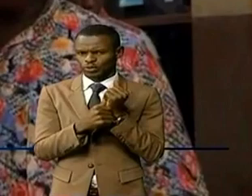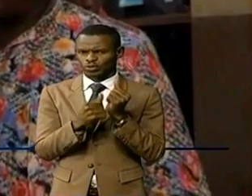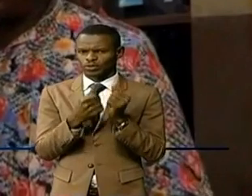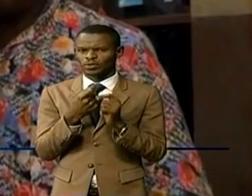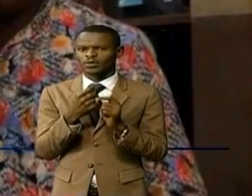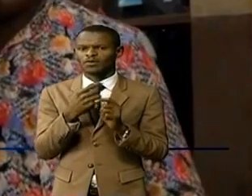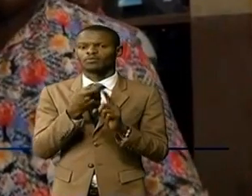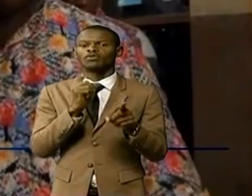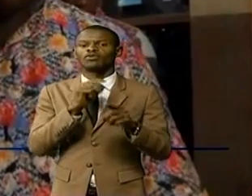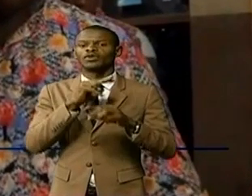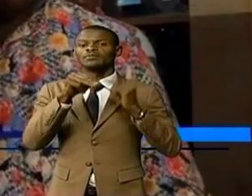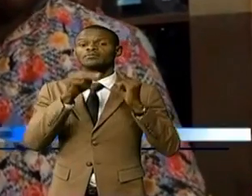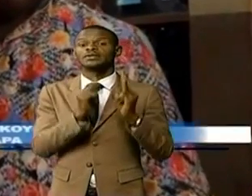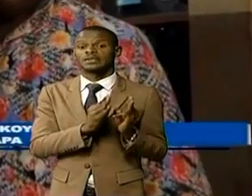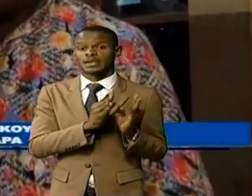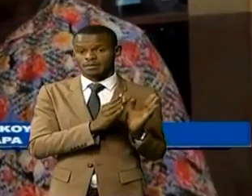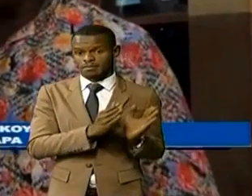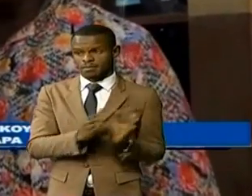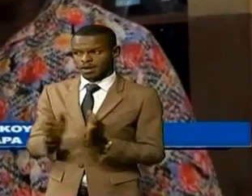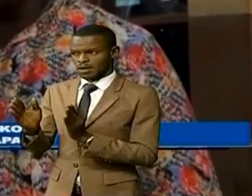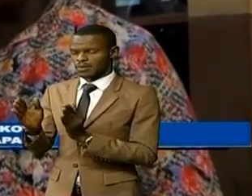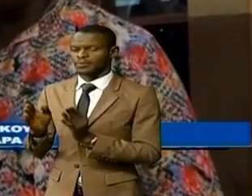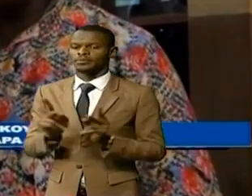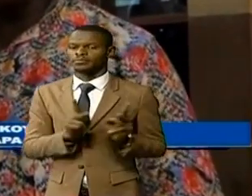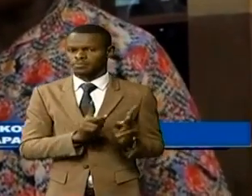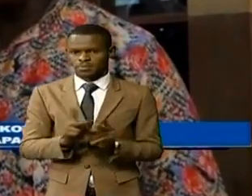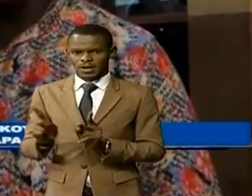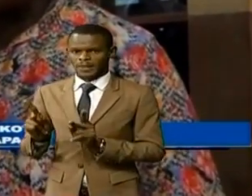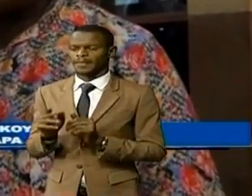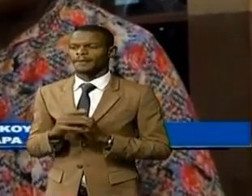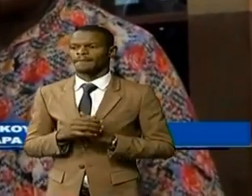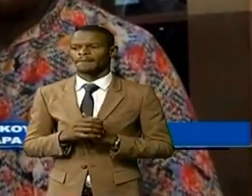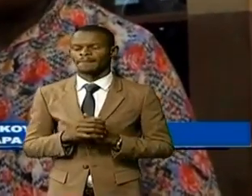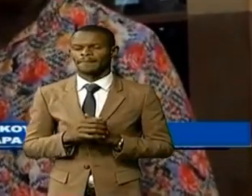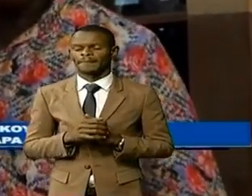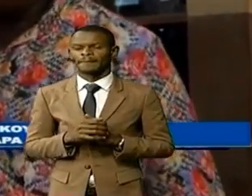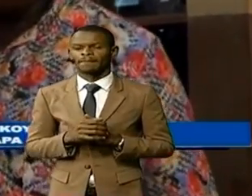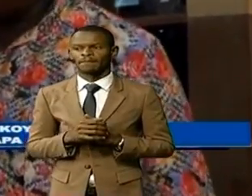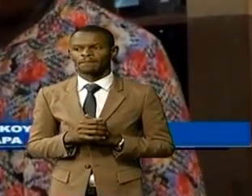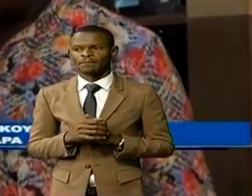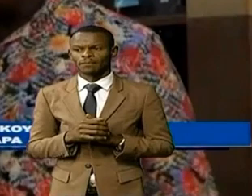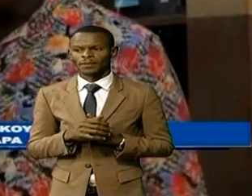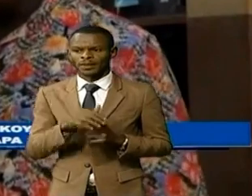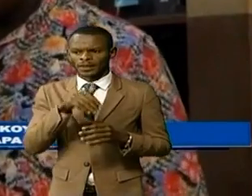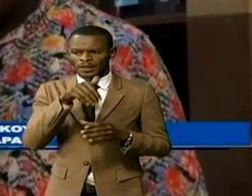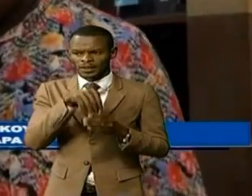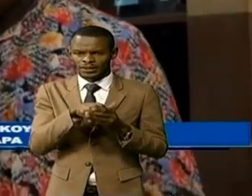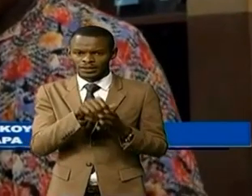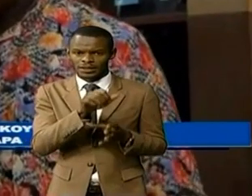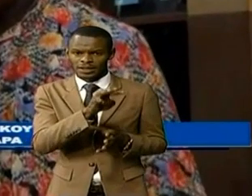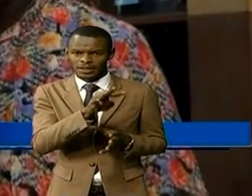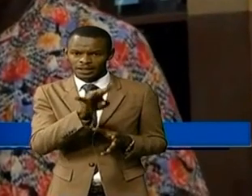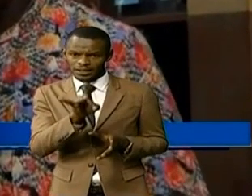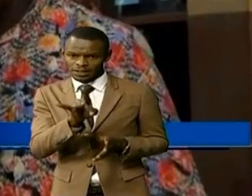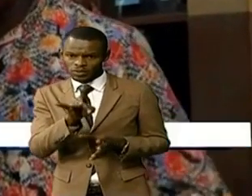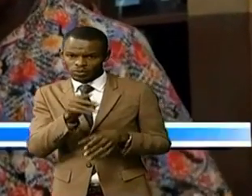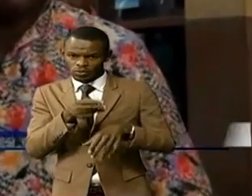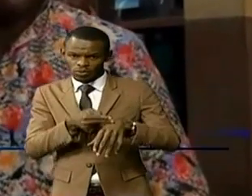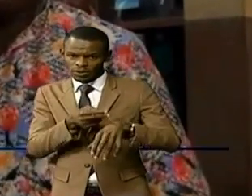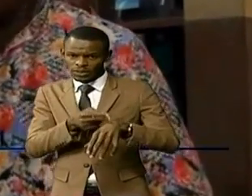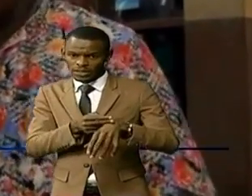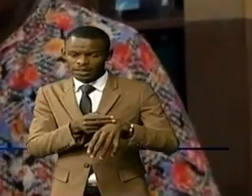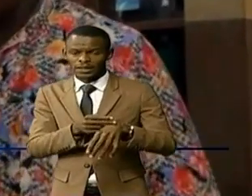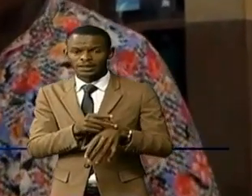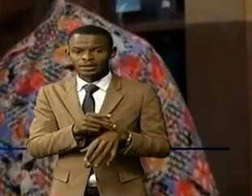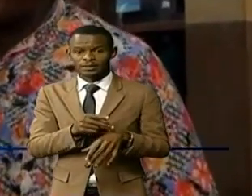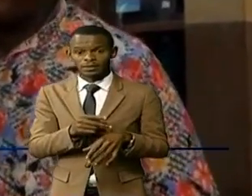Nous commençons aujourd'hui et dans 48 heures, la Tchouapa pourra être prête par rapport à la collecte des données. C'est